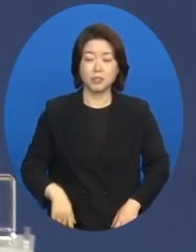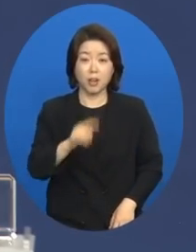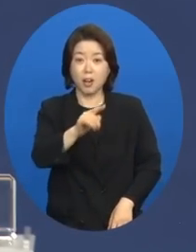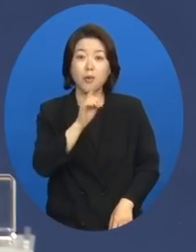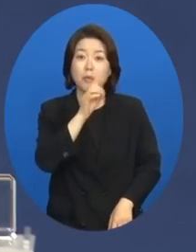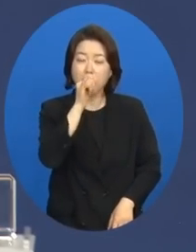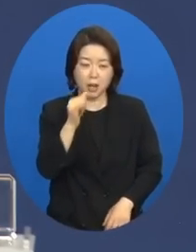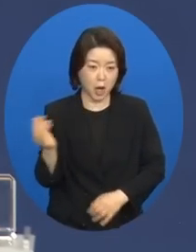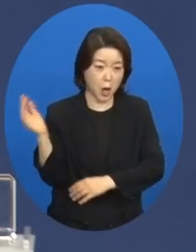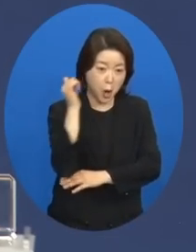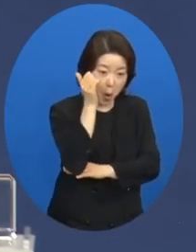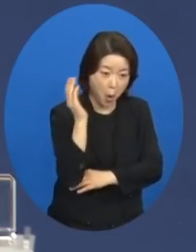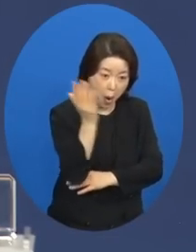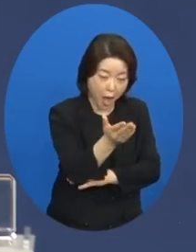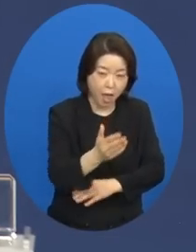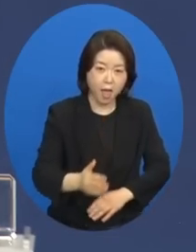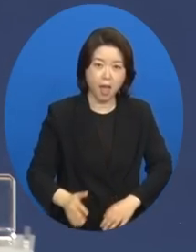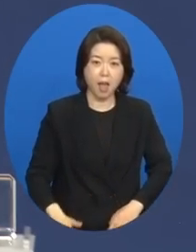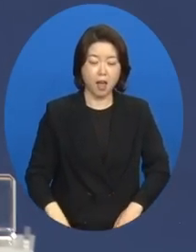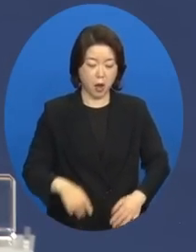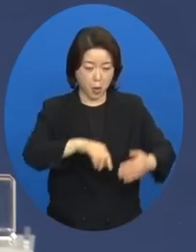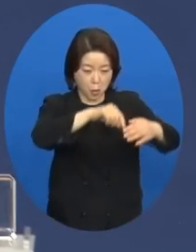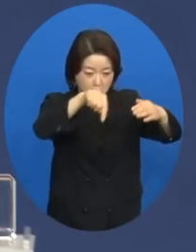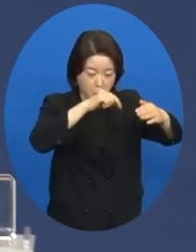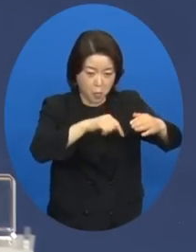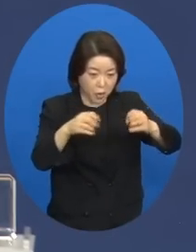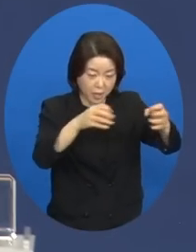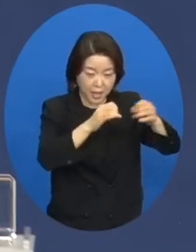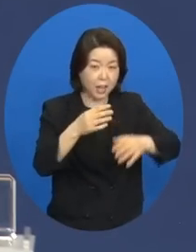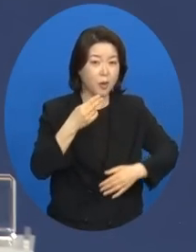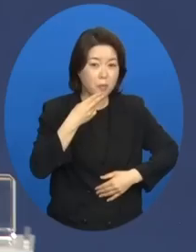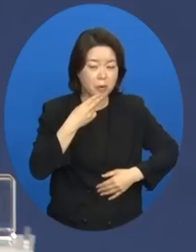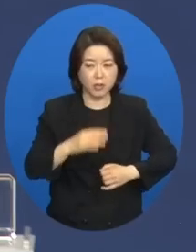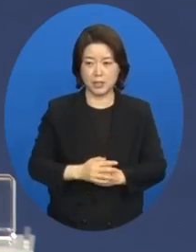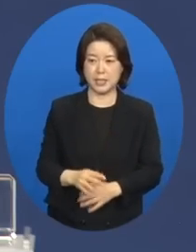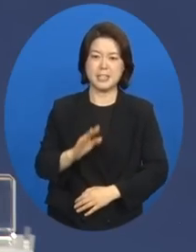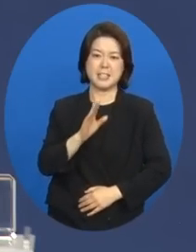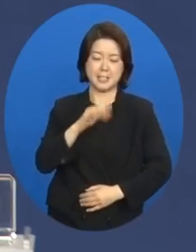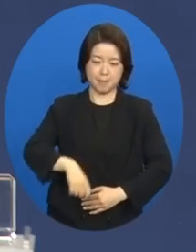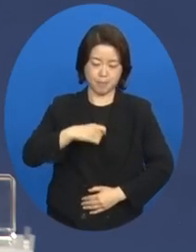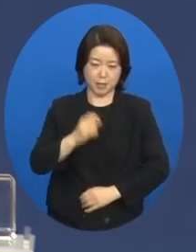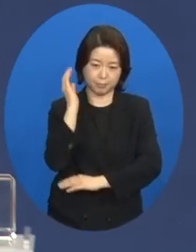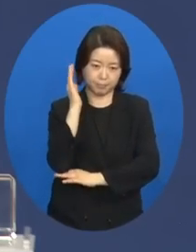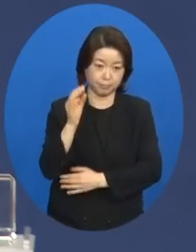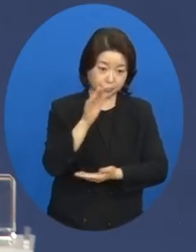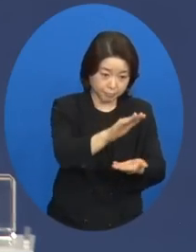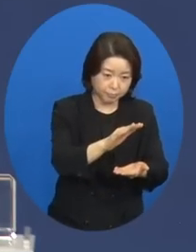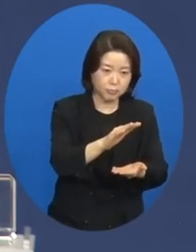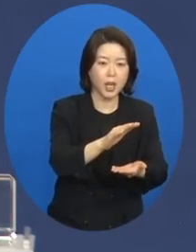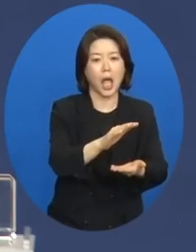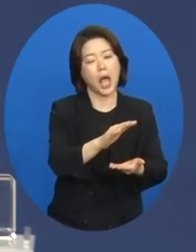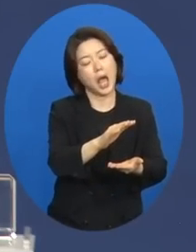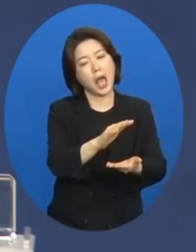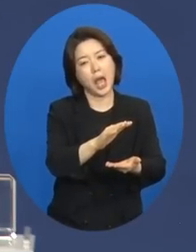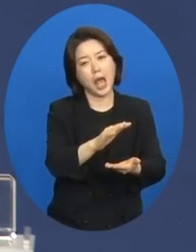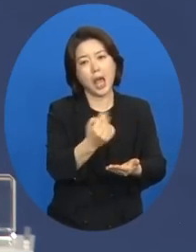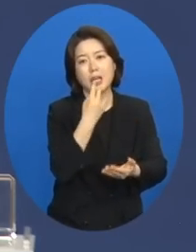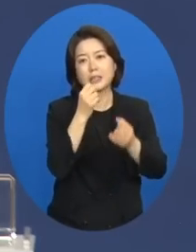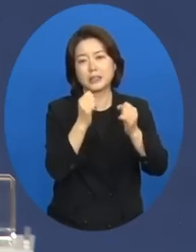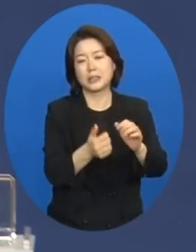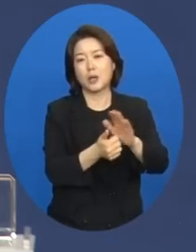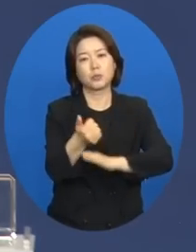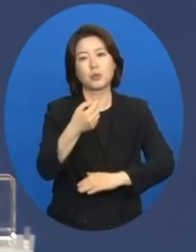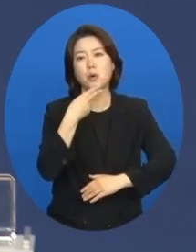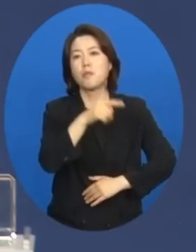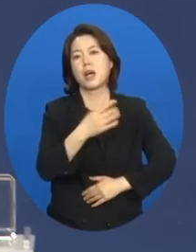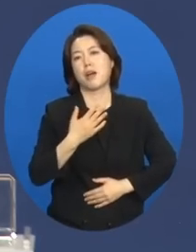그 직면하고 나면요 사람 소망이 없어요. 살 소망이. 그런데 이런 믿음과 예수님 만나서